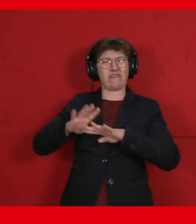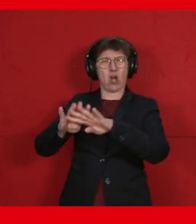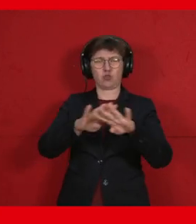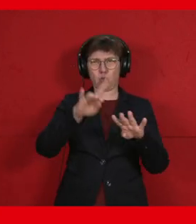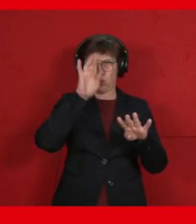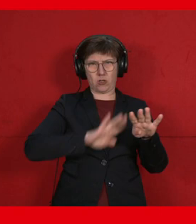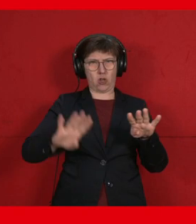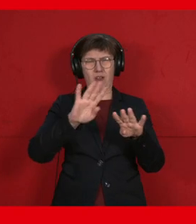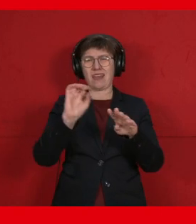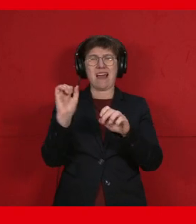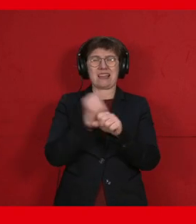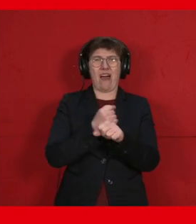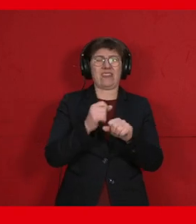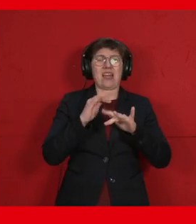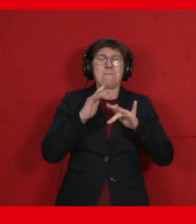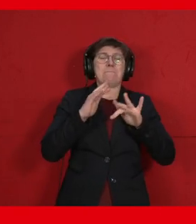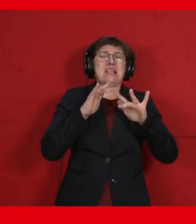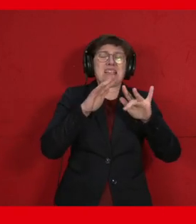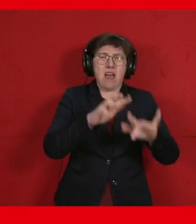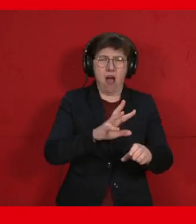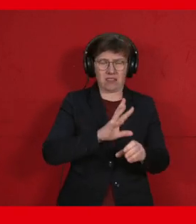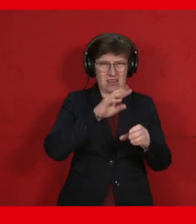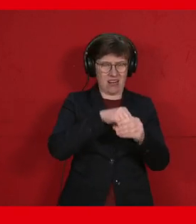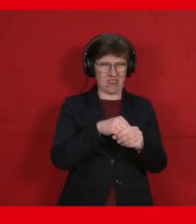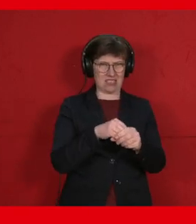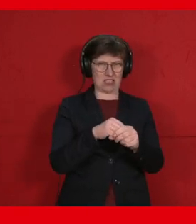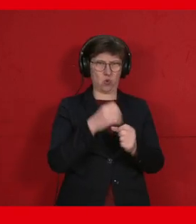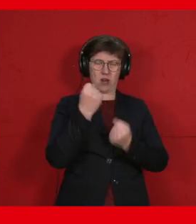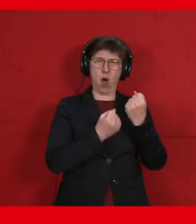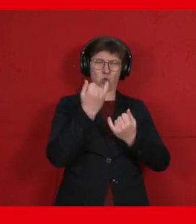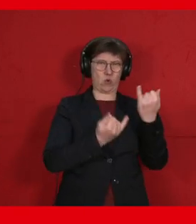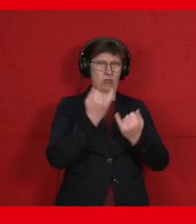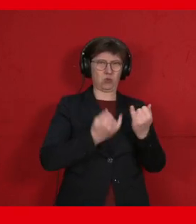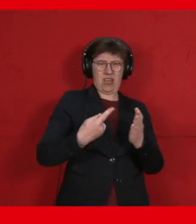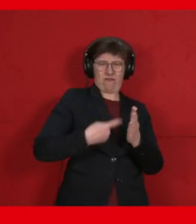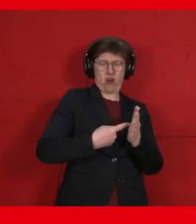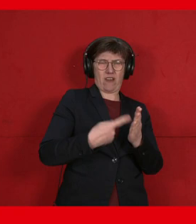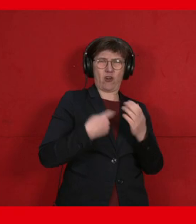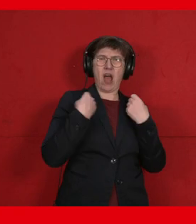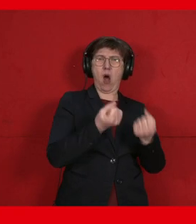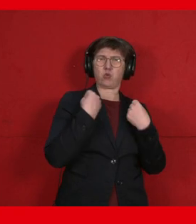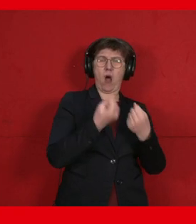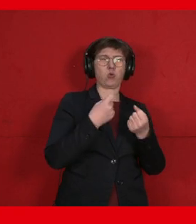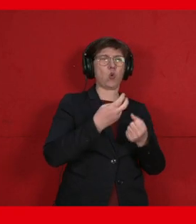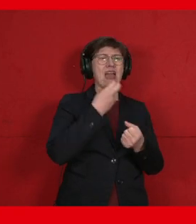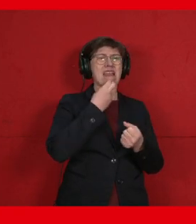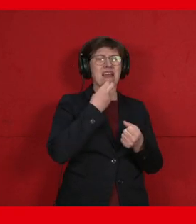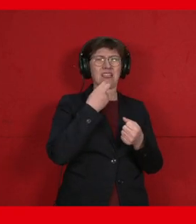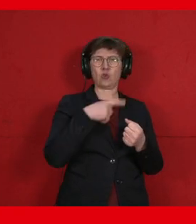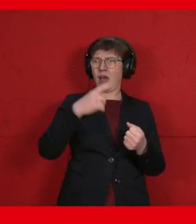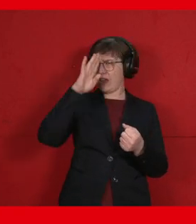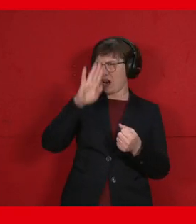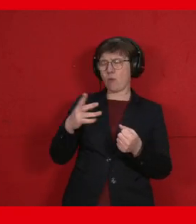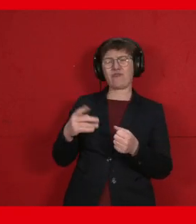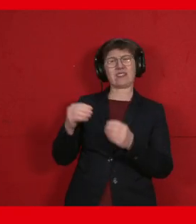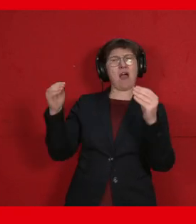haben. Man kann nicht gleichzeitig Milliarden Investitionen der Automobilindustrie in elektrifizierte Verkehre haben und dann